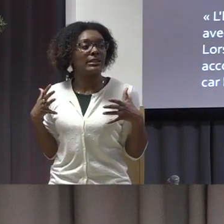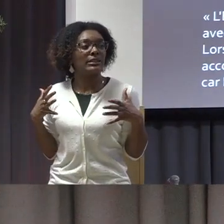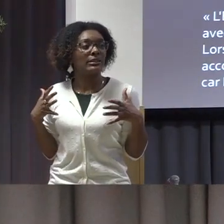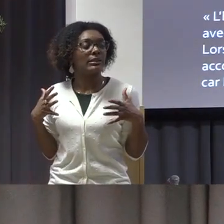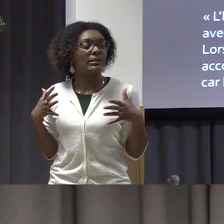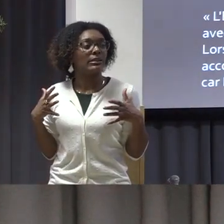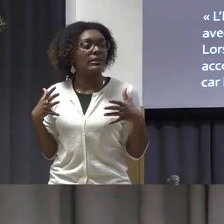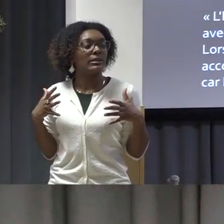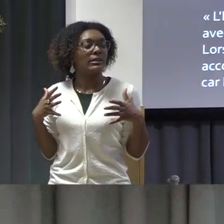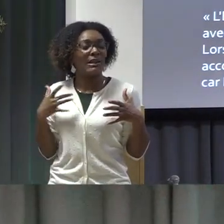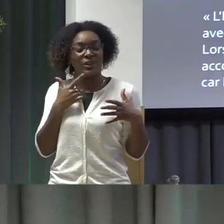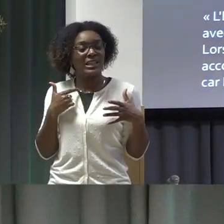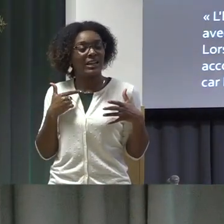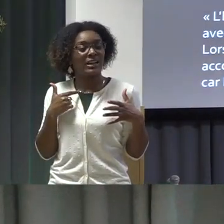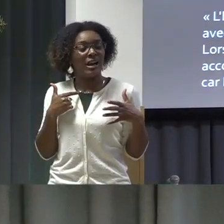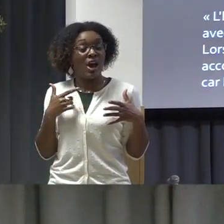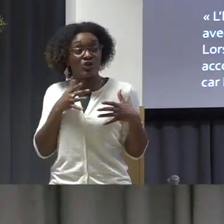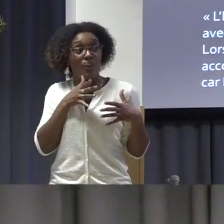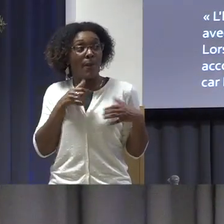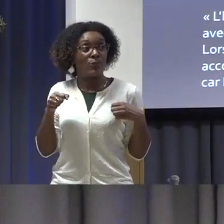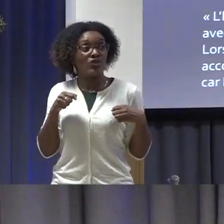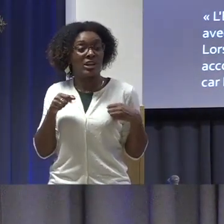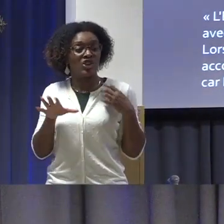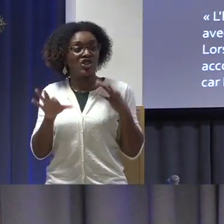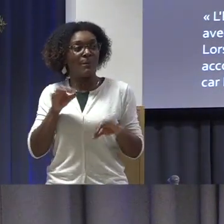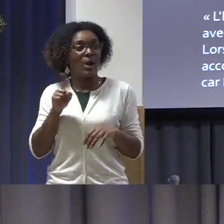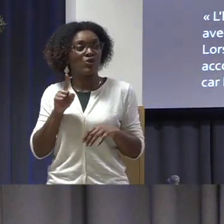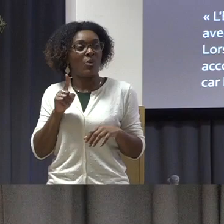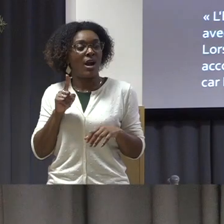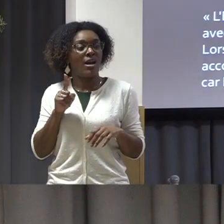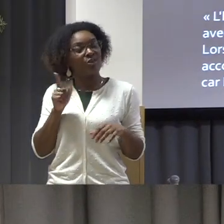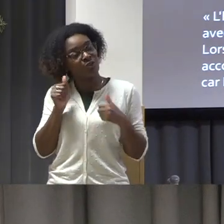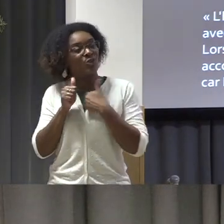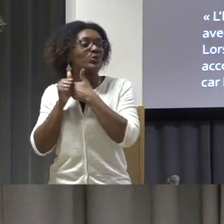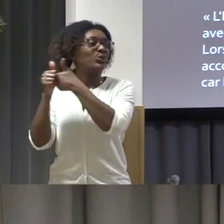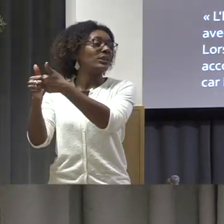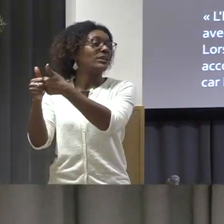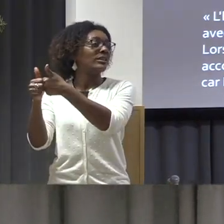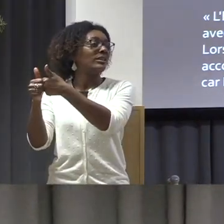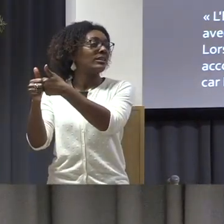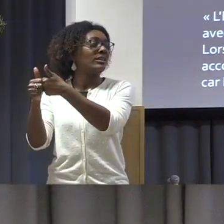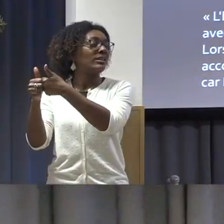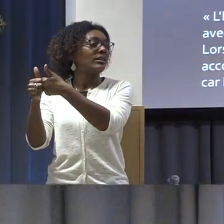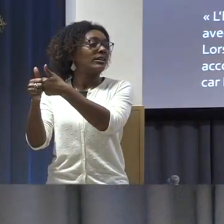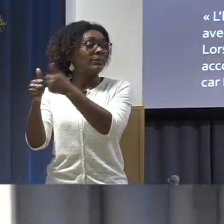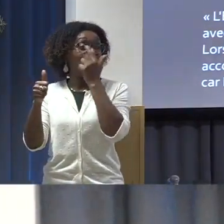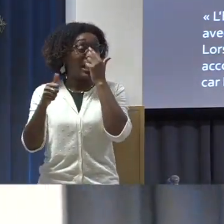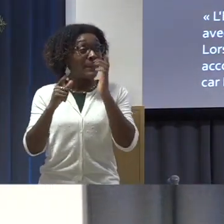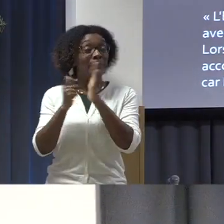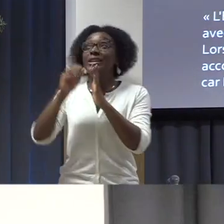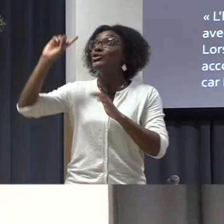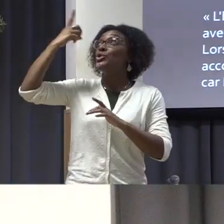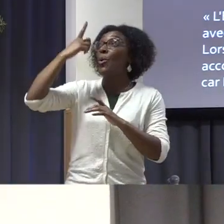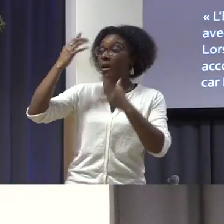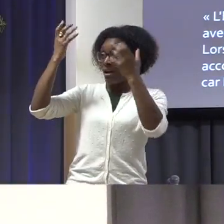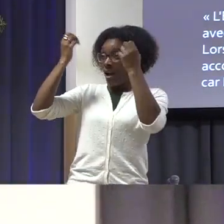sentez qu'au fait il ne me laisse pas le choix que celui de suivre sa voie et quand ils te saisira